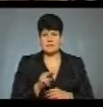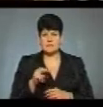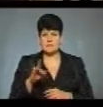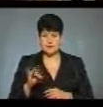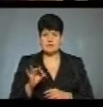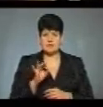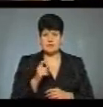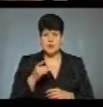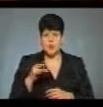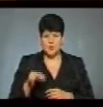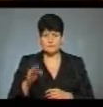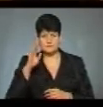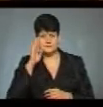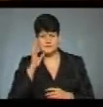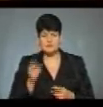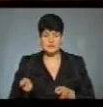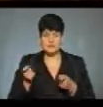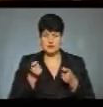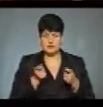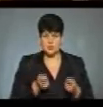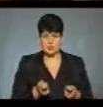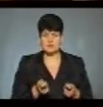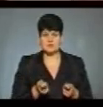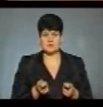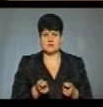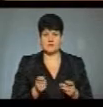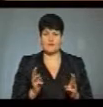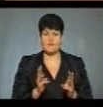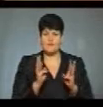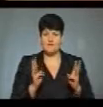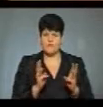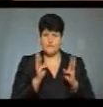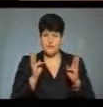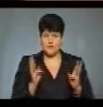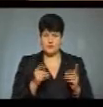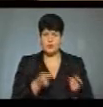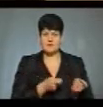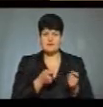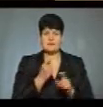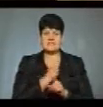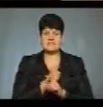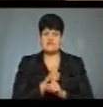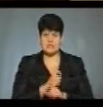Горбач заносять вифлеємський вогонь до станиці у Тернополі. Його привезли із Відня.